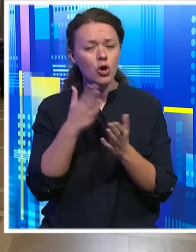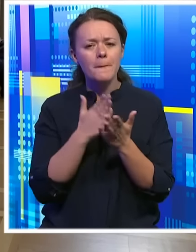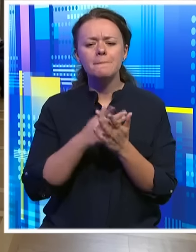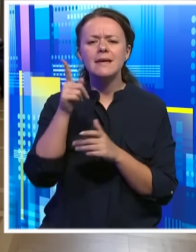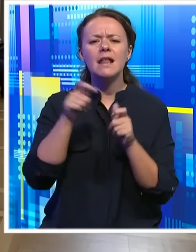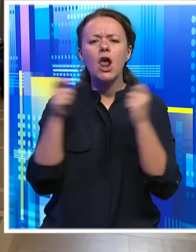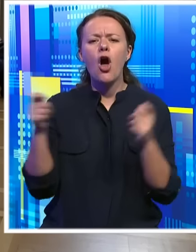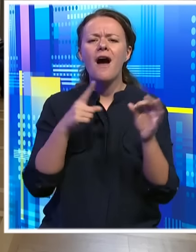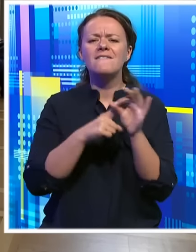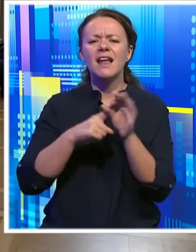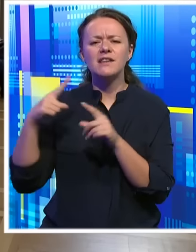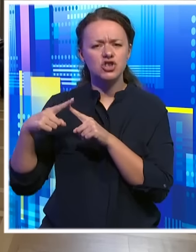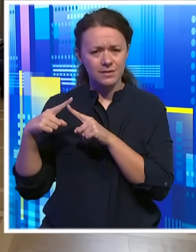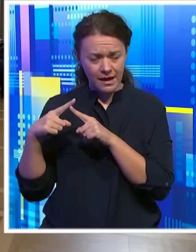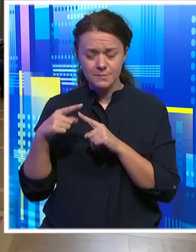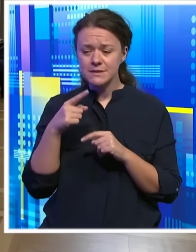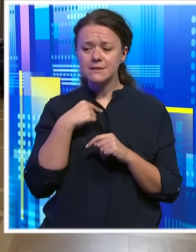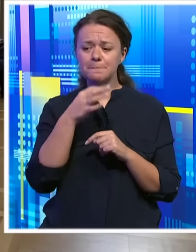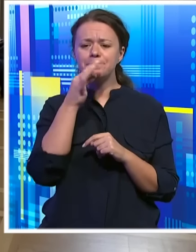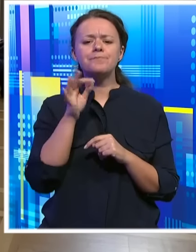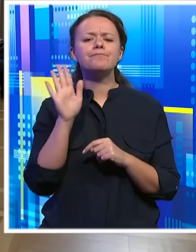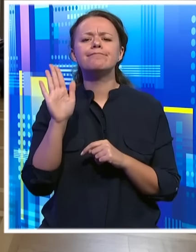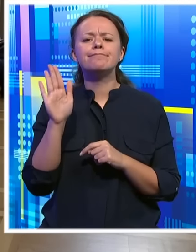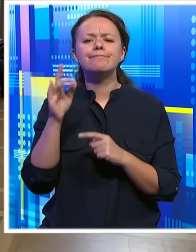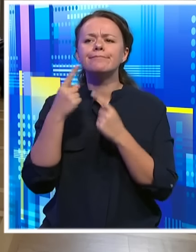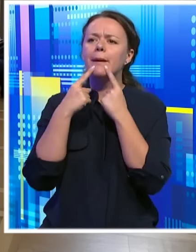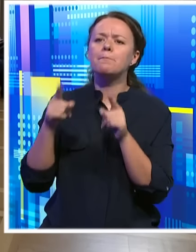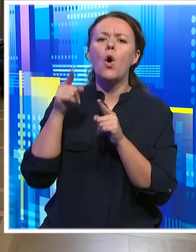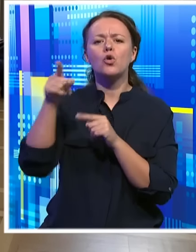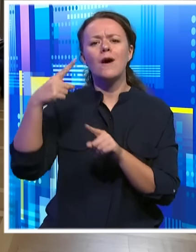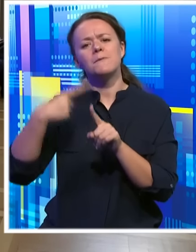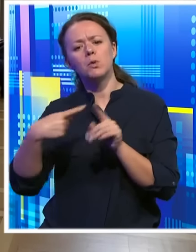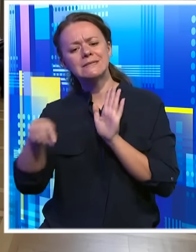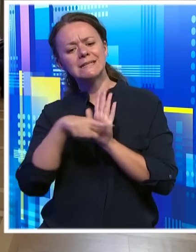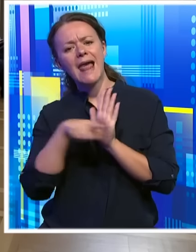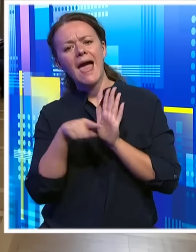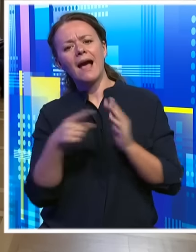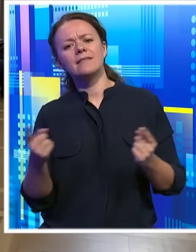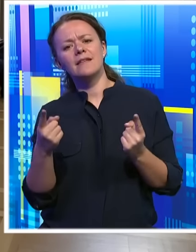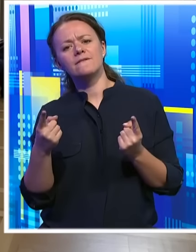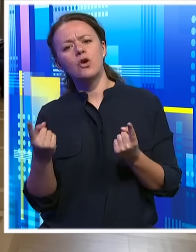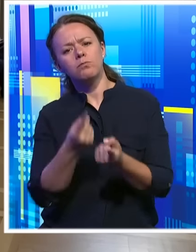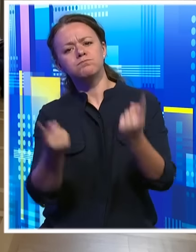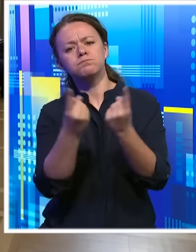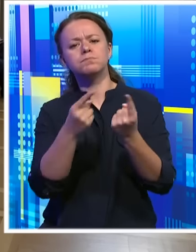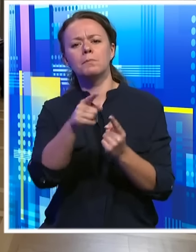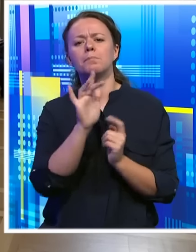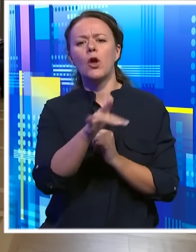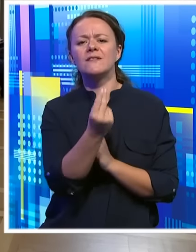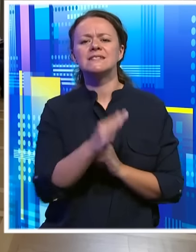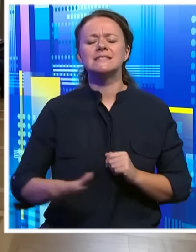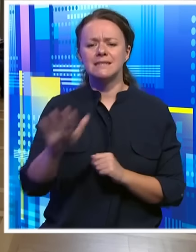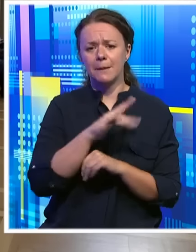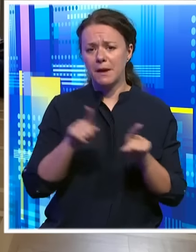Times. Kako ste videli tu njegovu poruku i tu hajku koja se vodi protiv Srba u regionu, pa čak i u domaćim medijima?